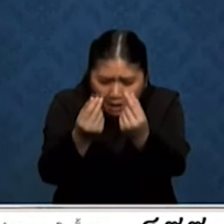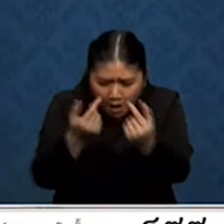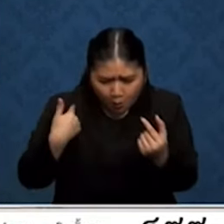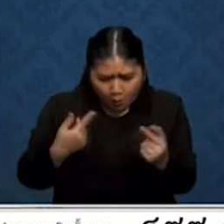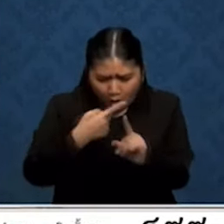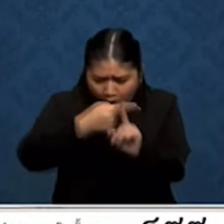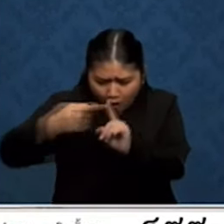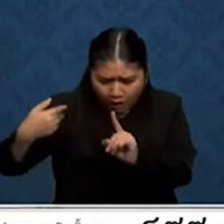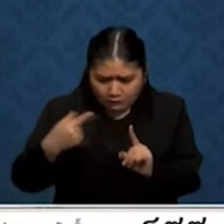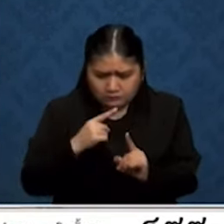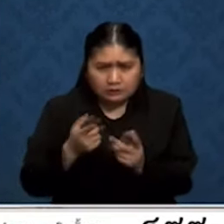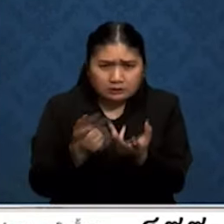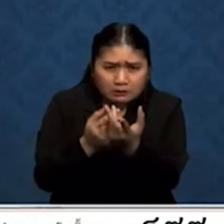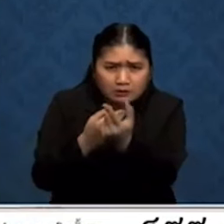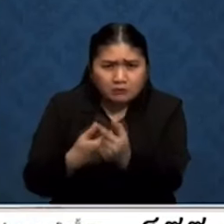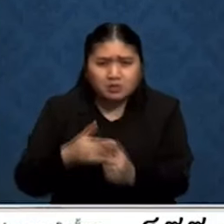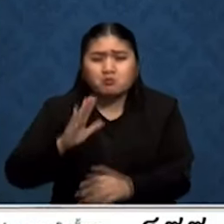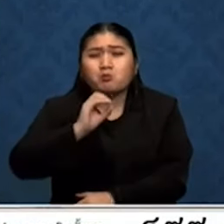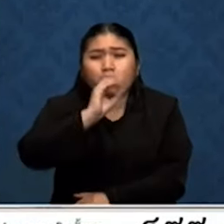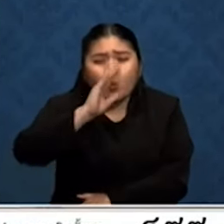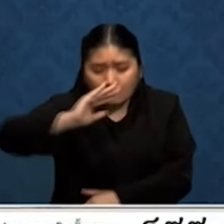ครับที่บอกวาจะโตเท่าเี้ย